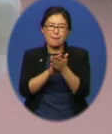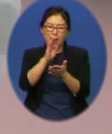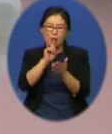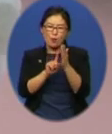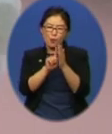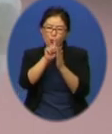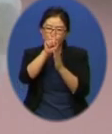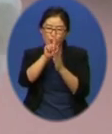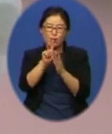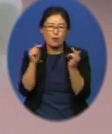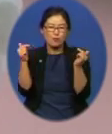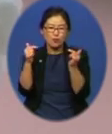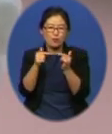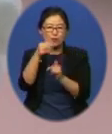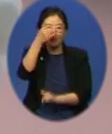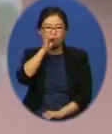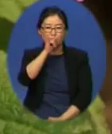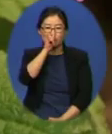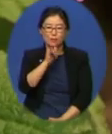합니다.